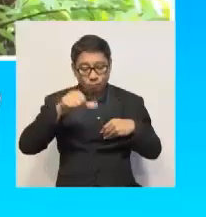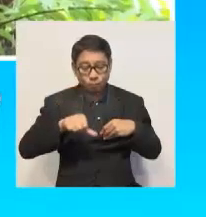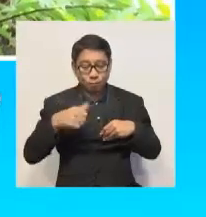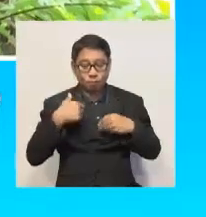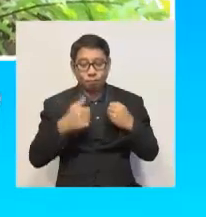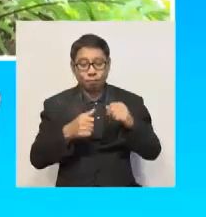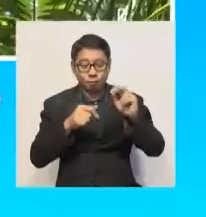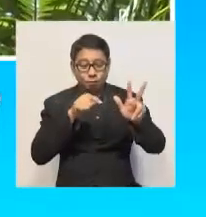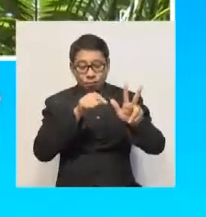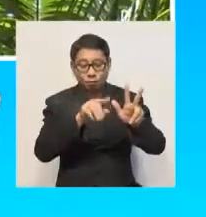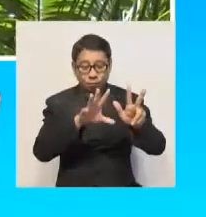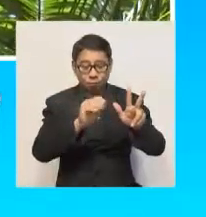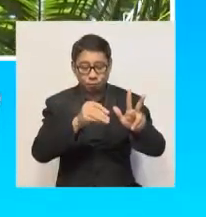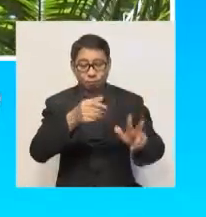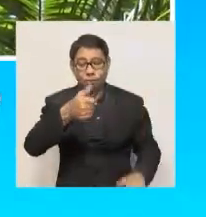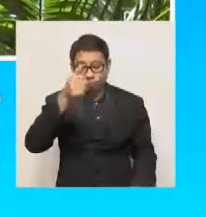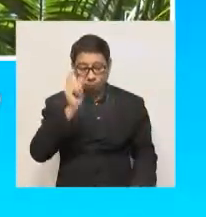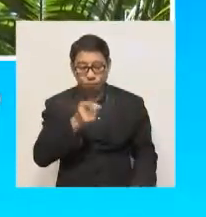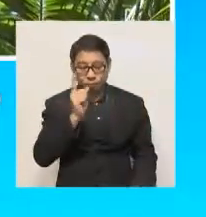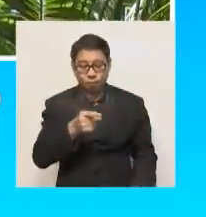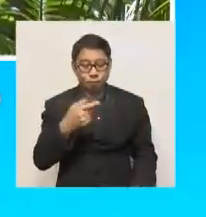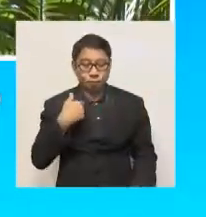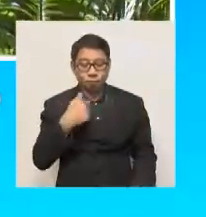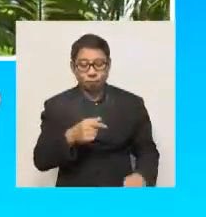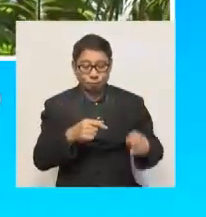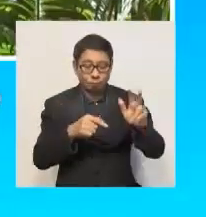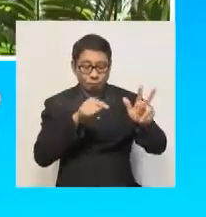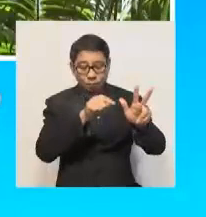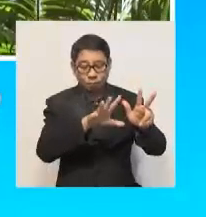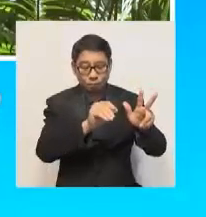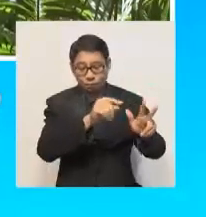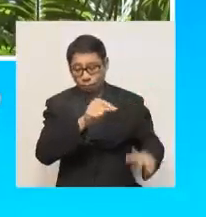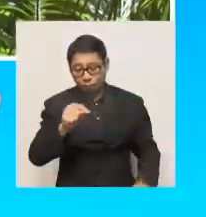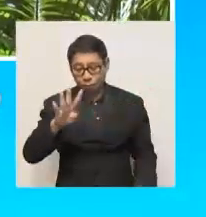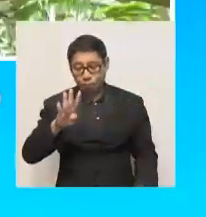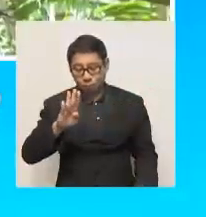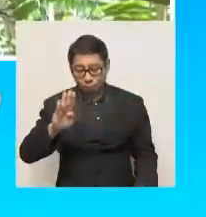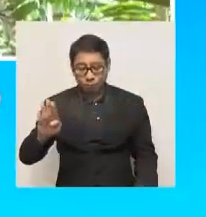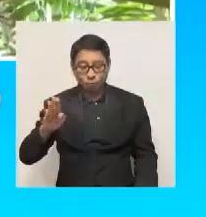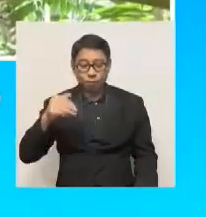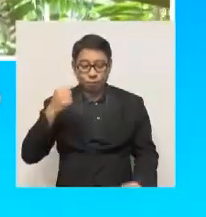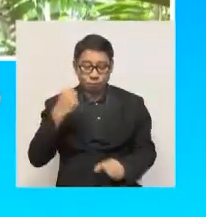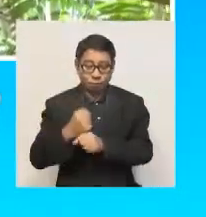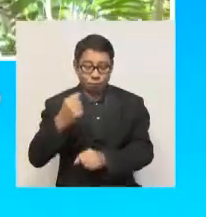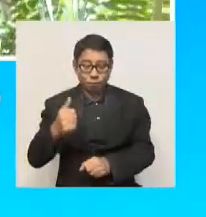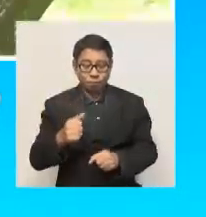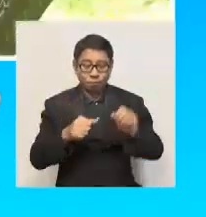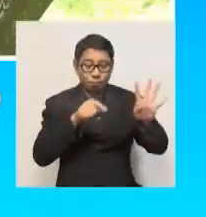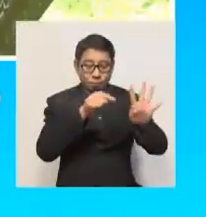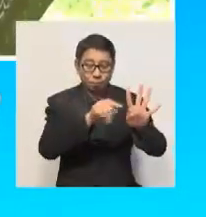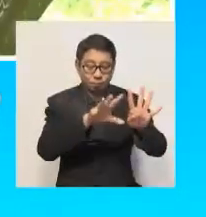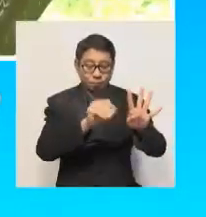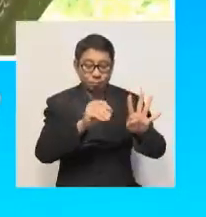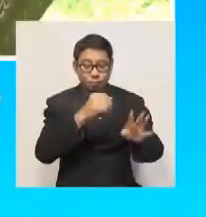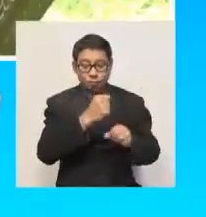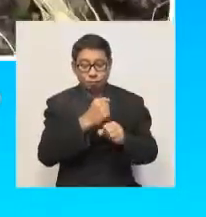น้อย3.50 บาทเราได้เห็นแน่นอนนะครับ3.50 บาทถึง 4 บาทเนี่ยคิดว่าได้เห็นนะครับ ครับ แต่4.50 บาทเนี่ยนะครับมันจะ